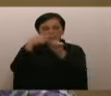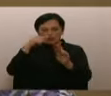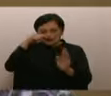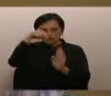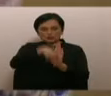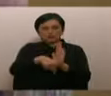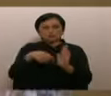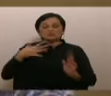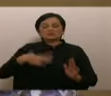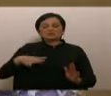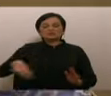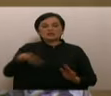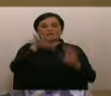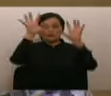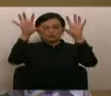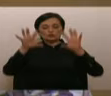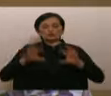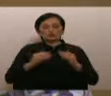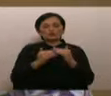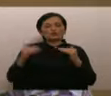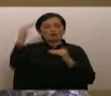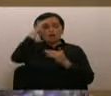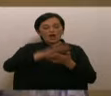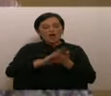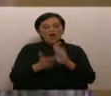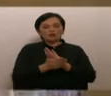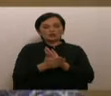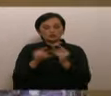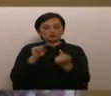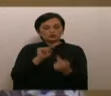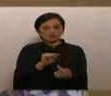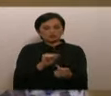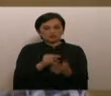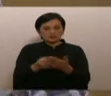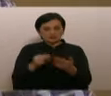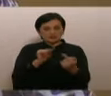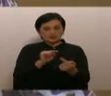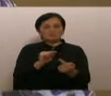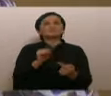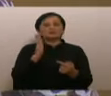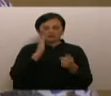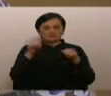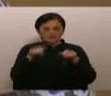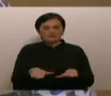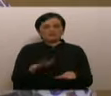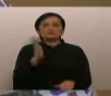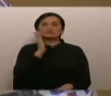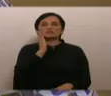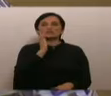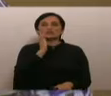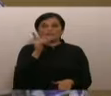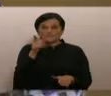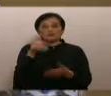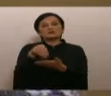საქართველოს კონსტიტუციის საკონსტიტუციო ხელშეკრულების წინააღმდეგ, და დავადგინოთ სიმართლე, დარეგისტრირდა